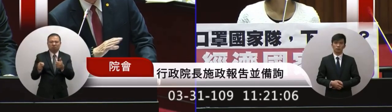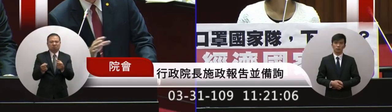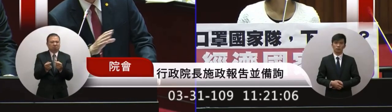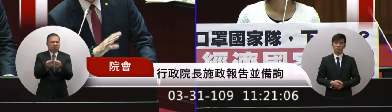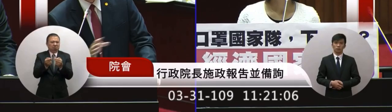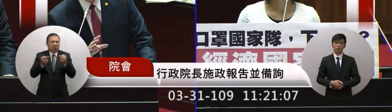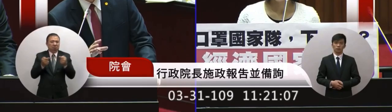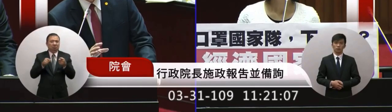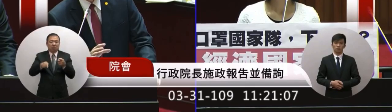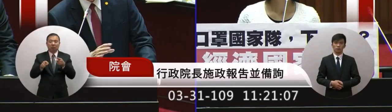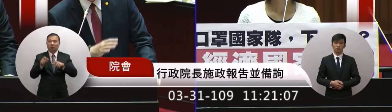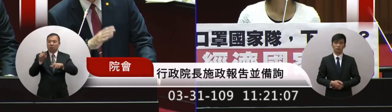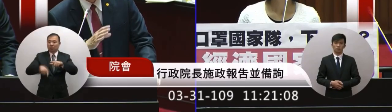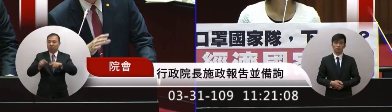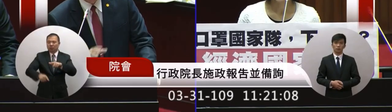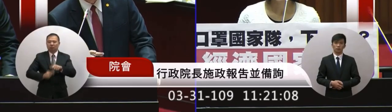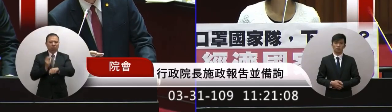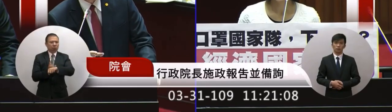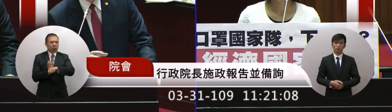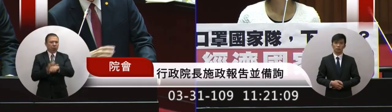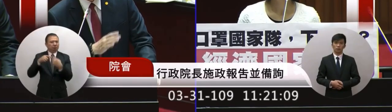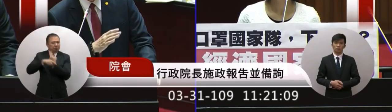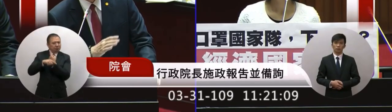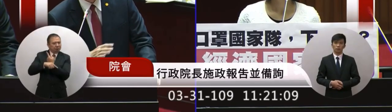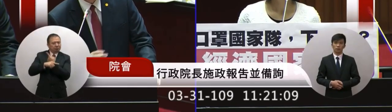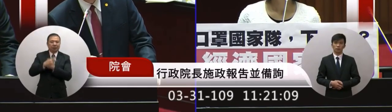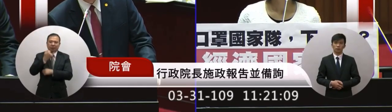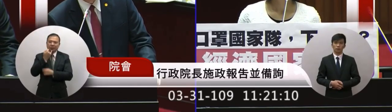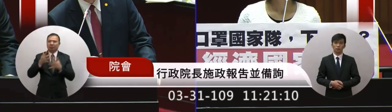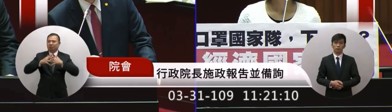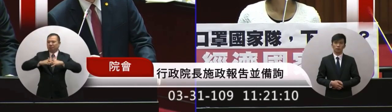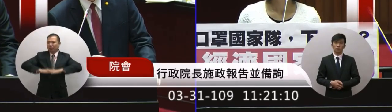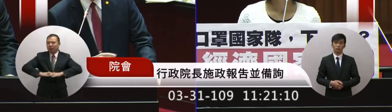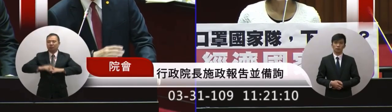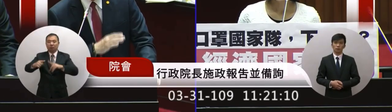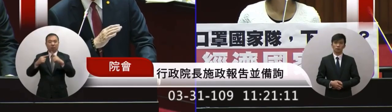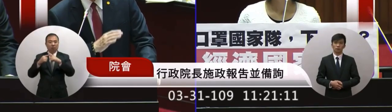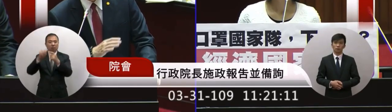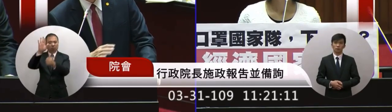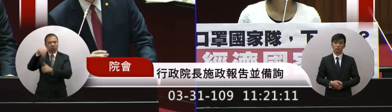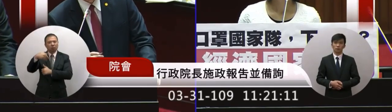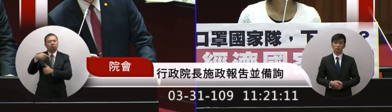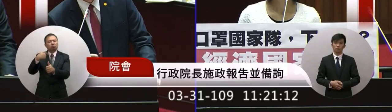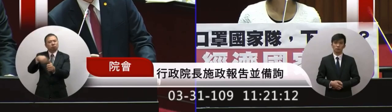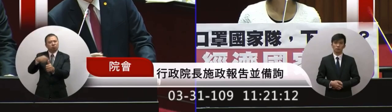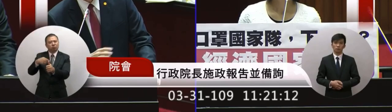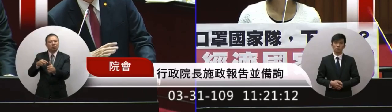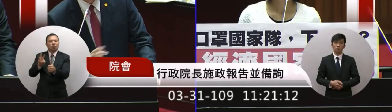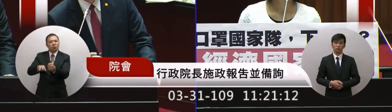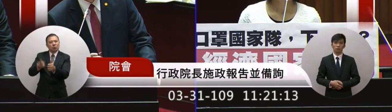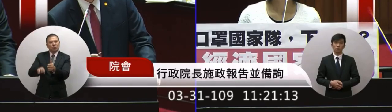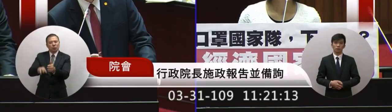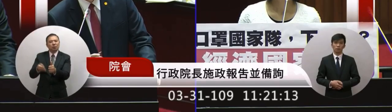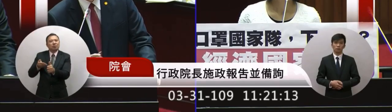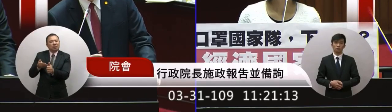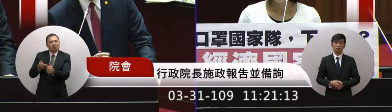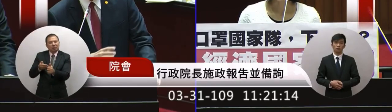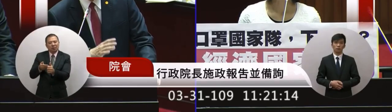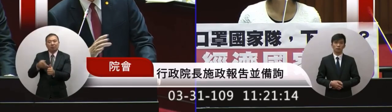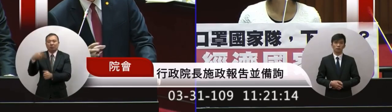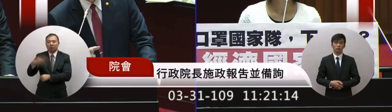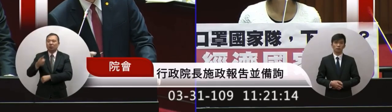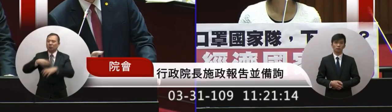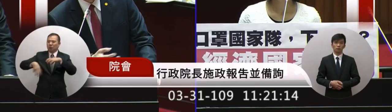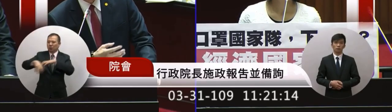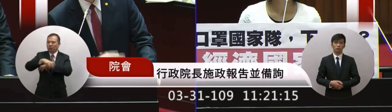来技术研发，吼、哦，来扎根，啊，人才训练，吼、哦，啊，环境的改善。蹲马步，吼、